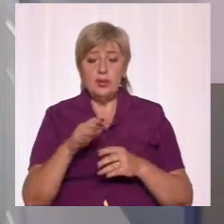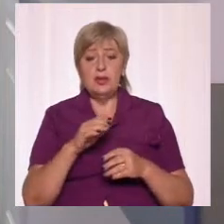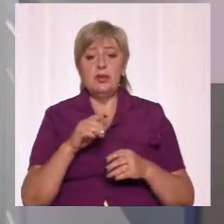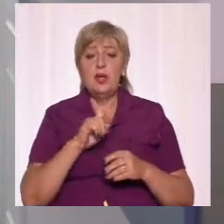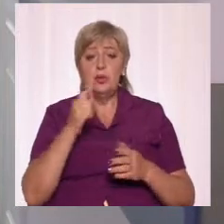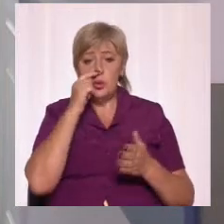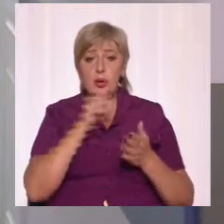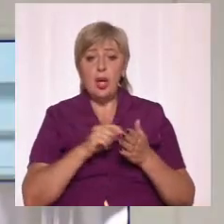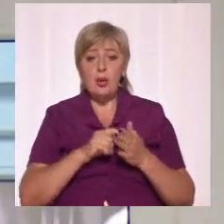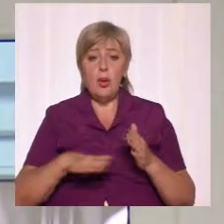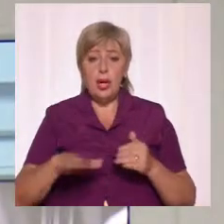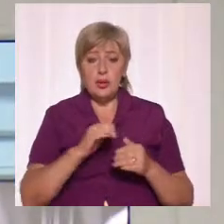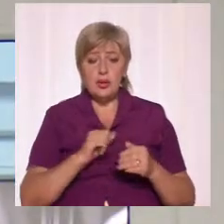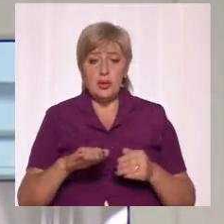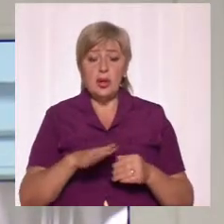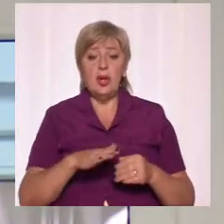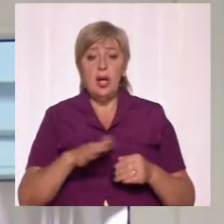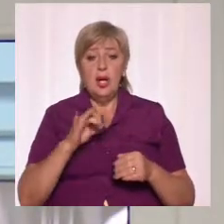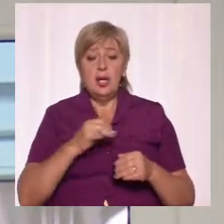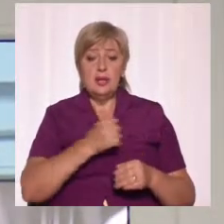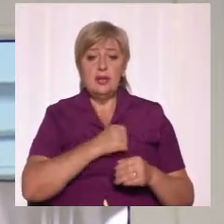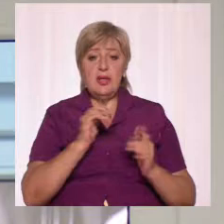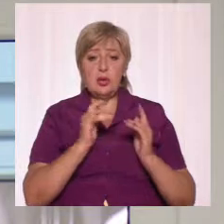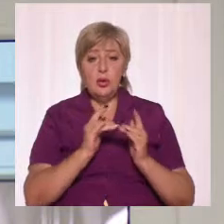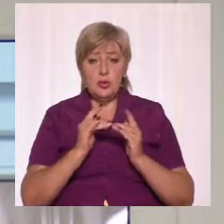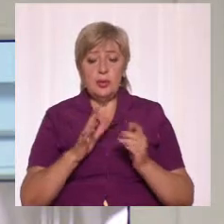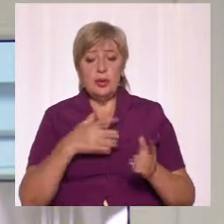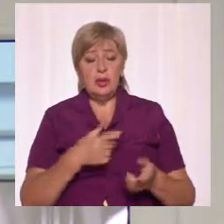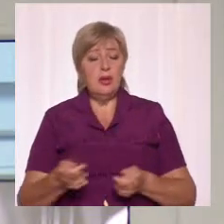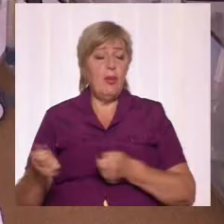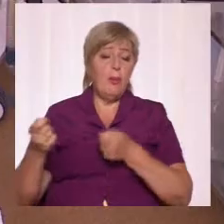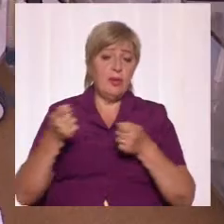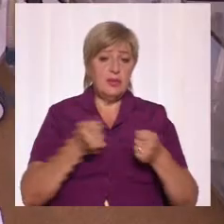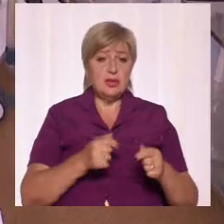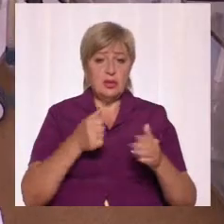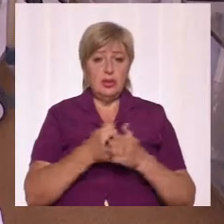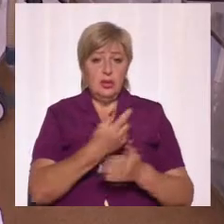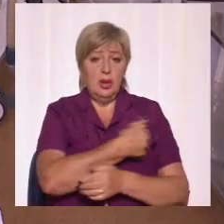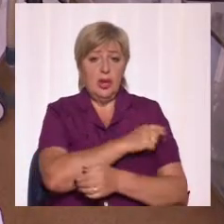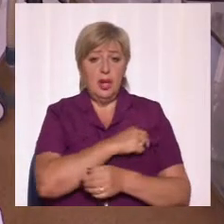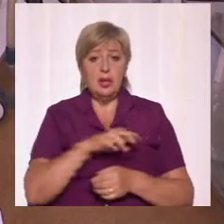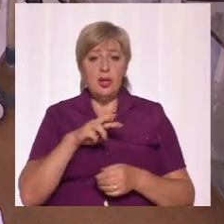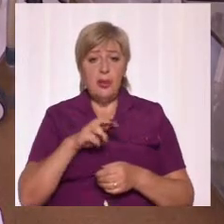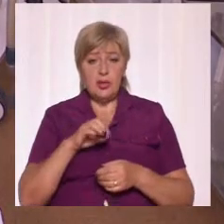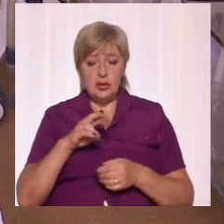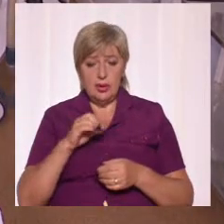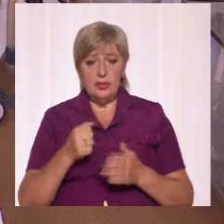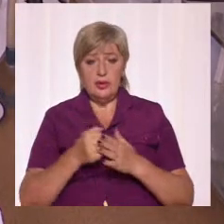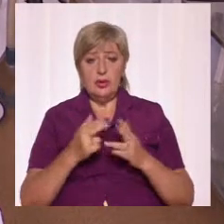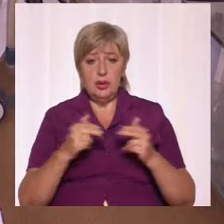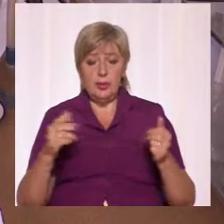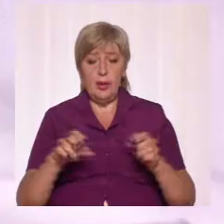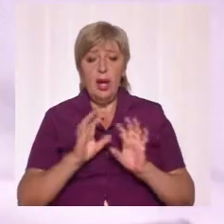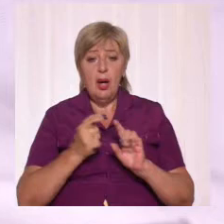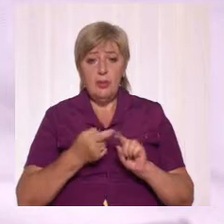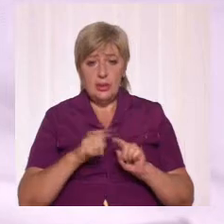на Луганщині. Із військового шпиталю в Попасній його евакуювали до лікарні Мечникова до Дніпра. Про це розповів головний